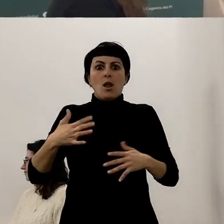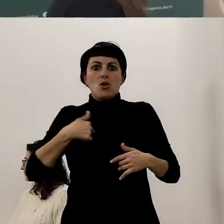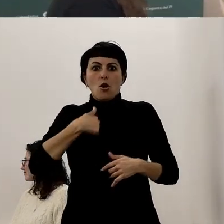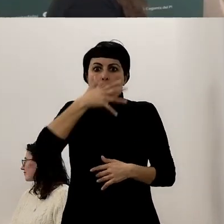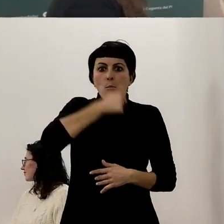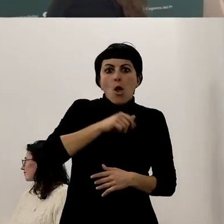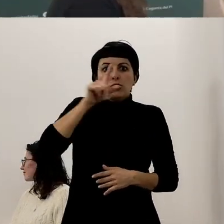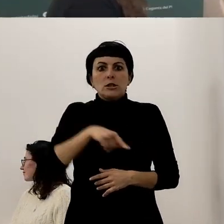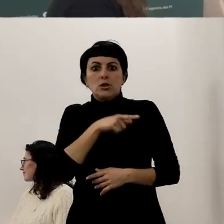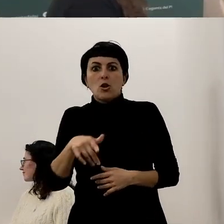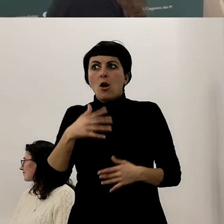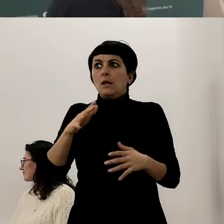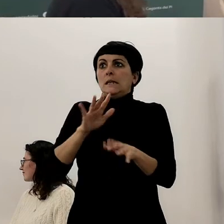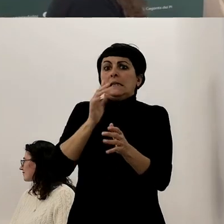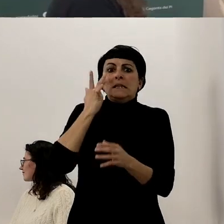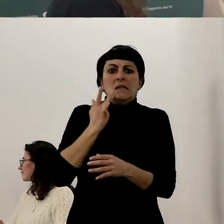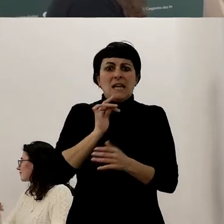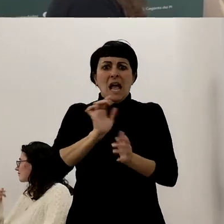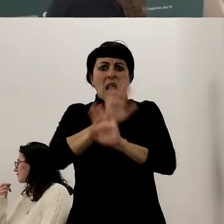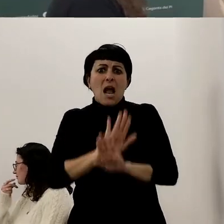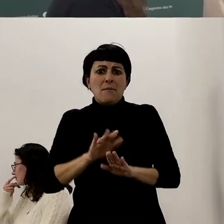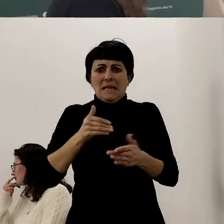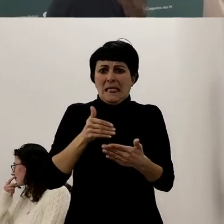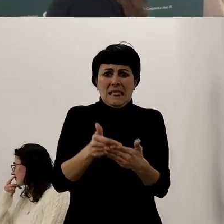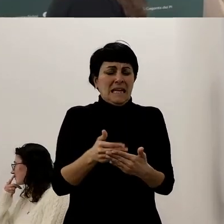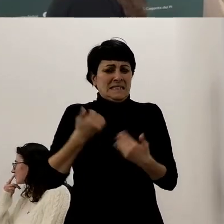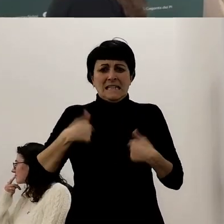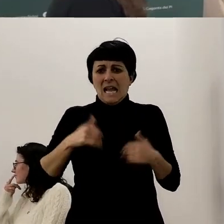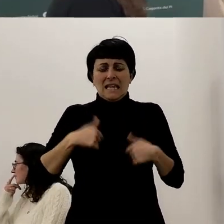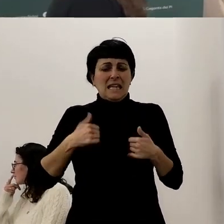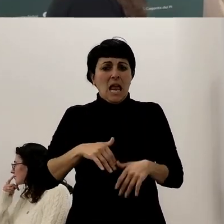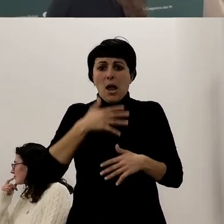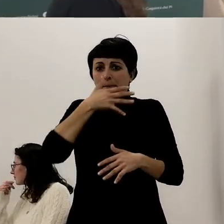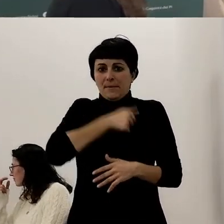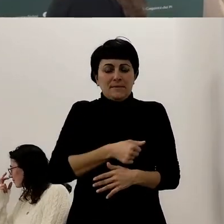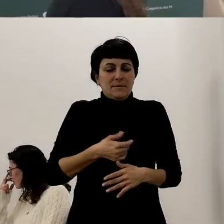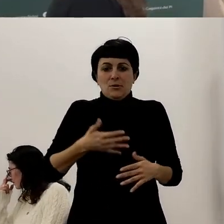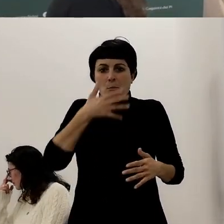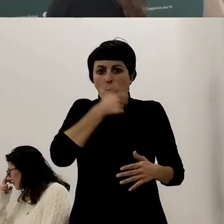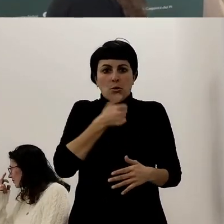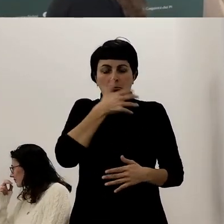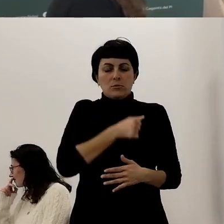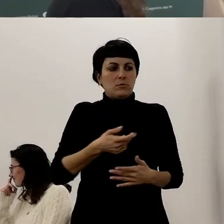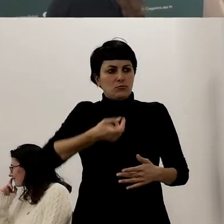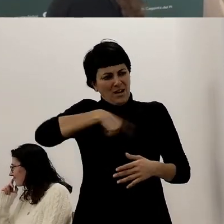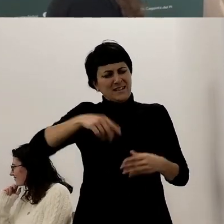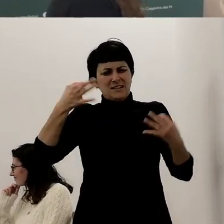i no és això, que disfrutem igual o més que ells.